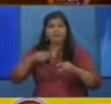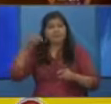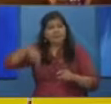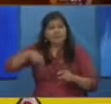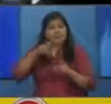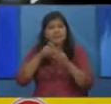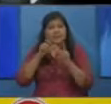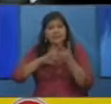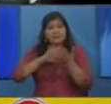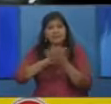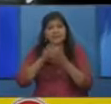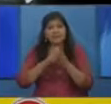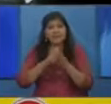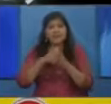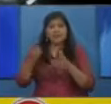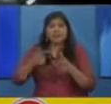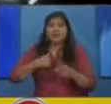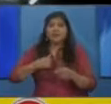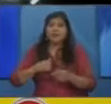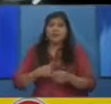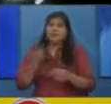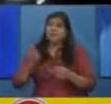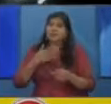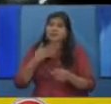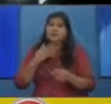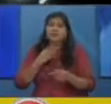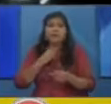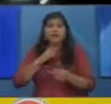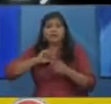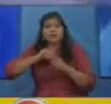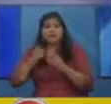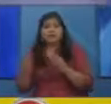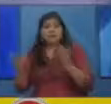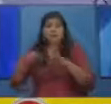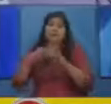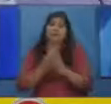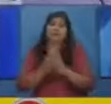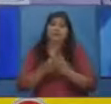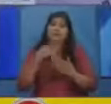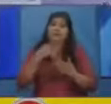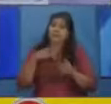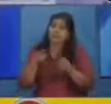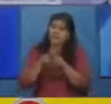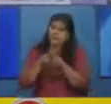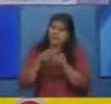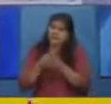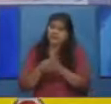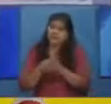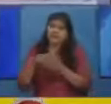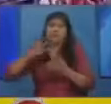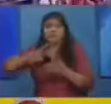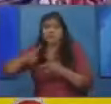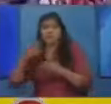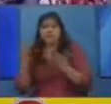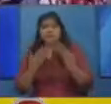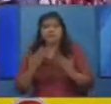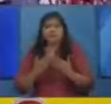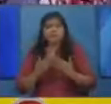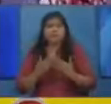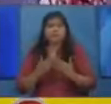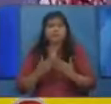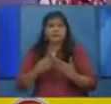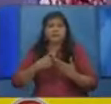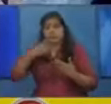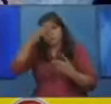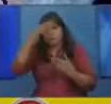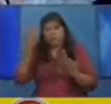पर्व असत्य पर सत्य की जीत का पर्व है, लेकिन साथ ही ये एक तरह से संकटों